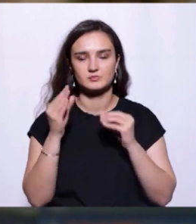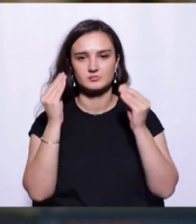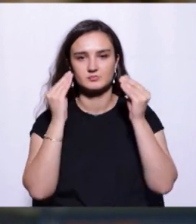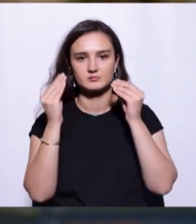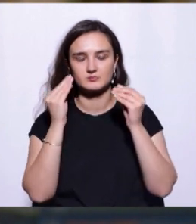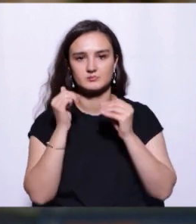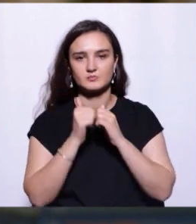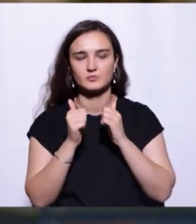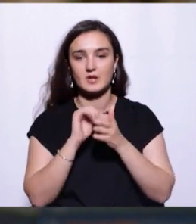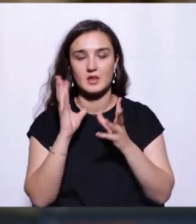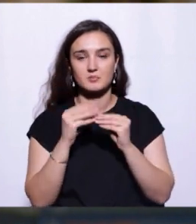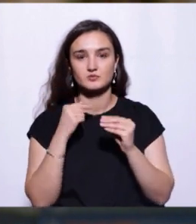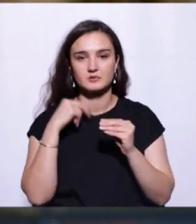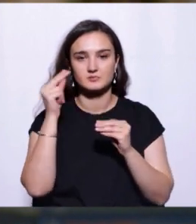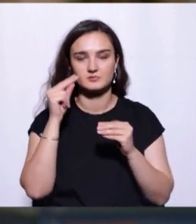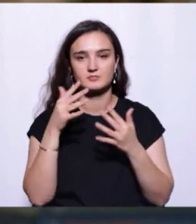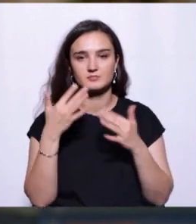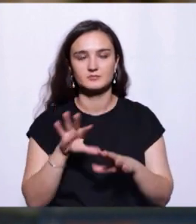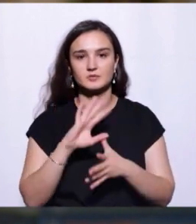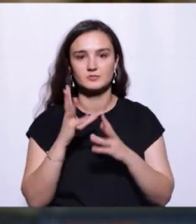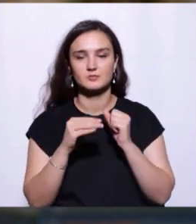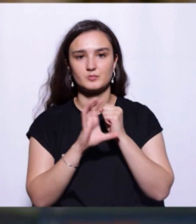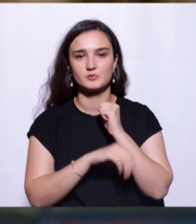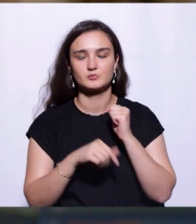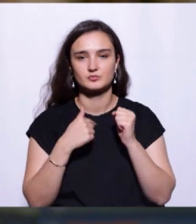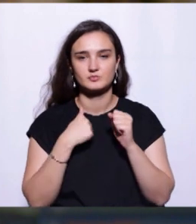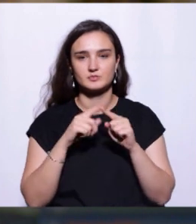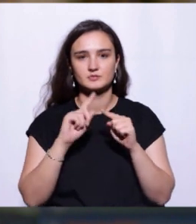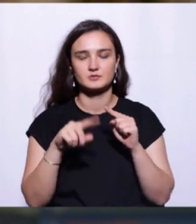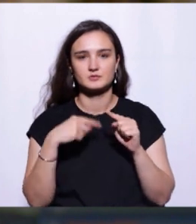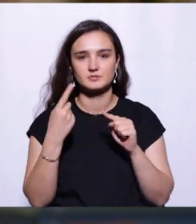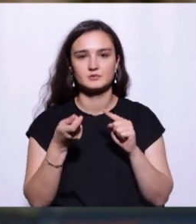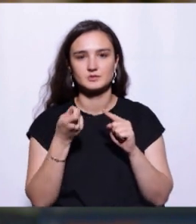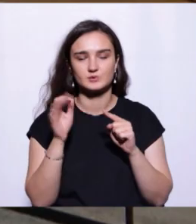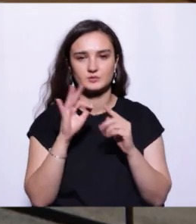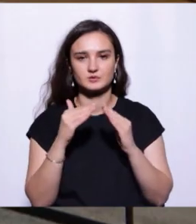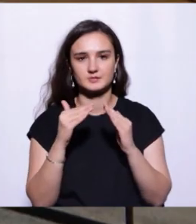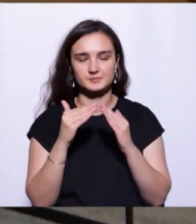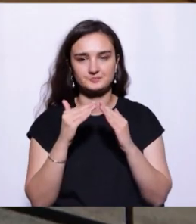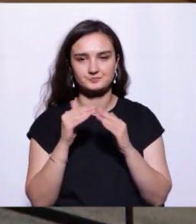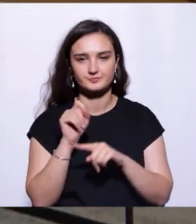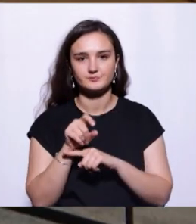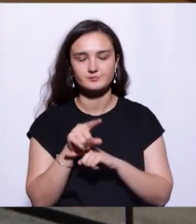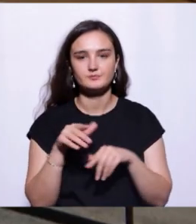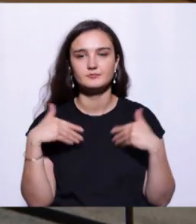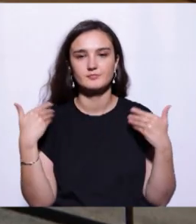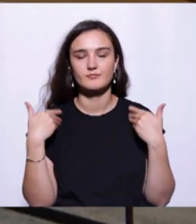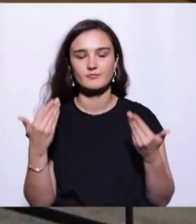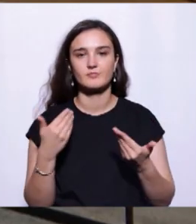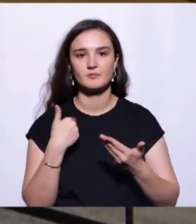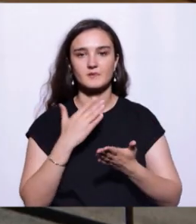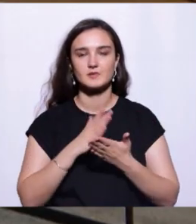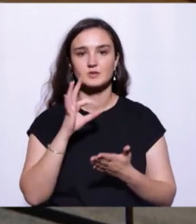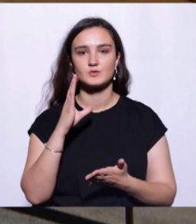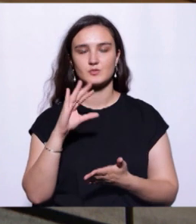discuss everything we learn, and finally, after that, a little bit of homework. გამარჯობა, მე სოფო